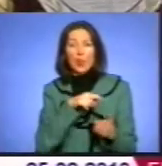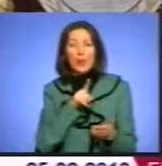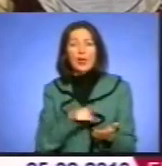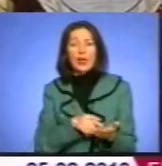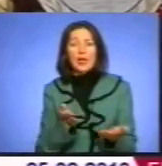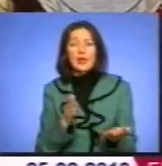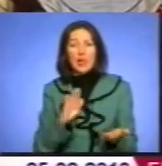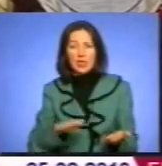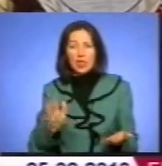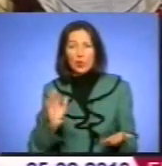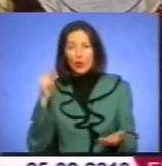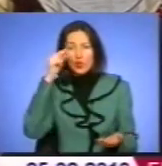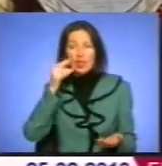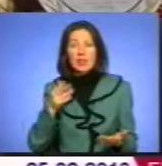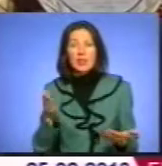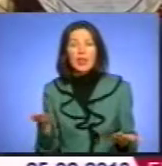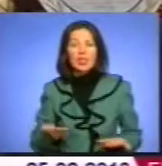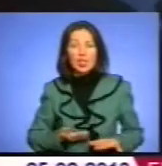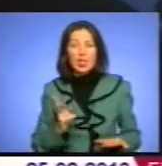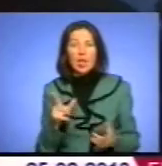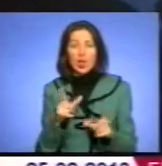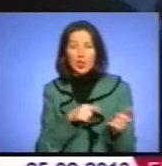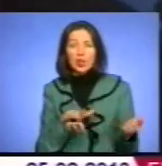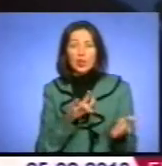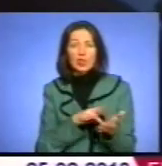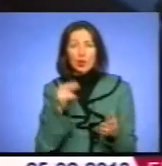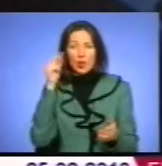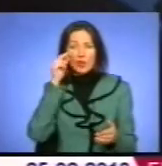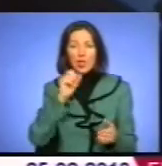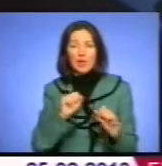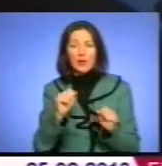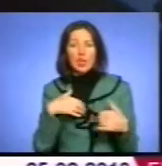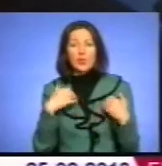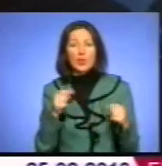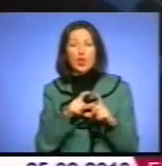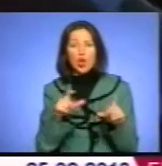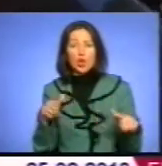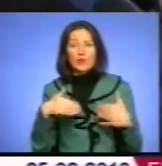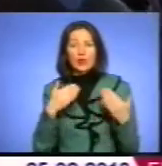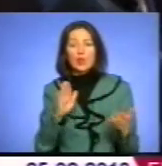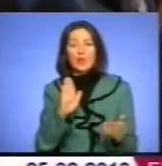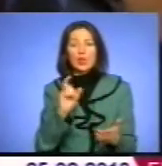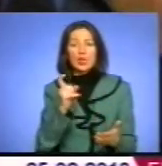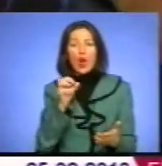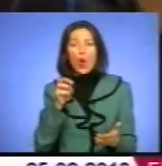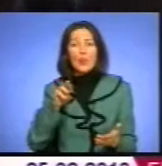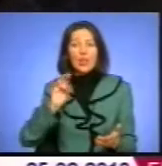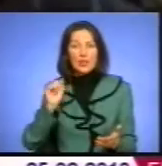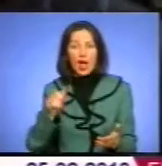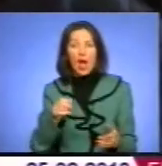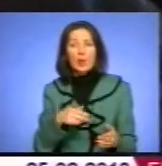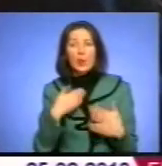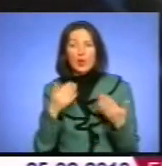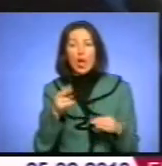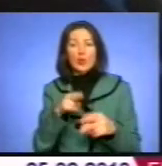як добиратись до центру навчання. Керівники спортивної школи звернулися до Валентина Хоптяна із пропозицією збудувати